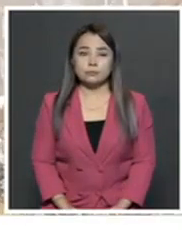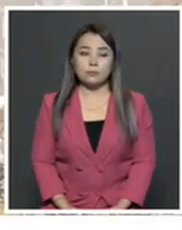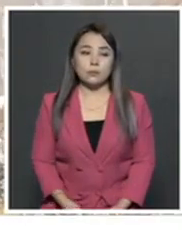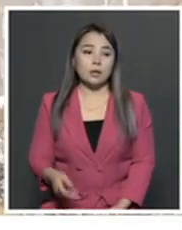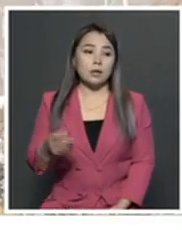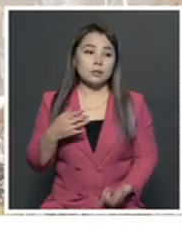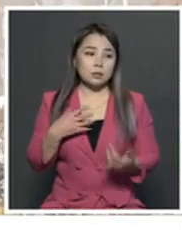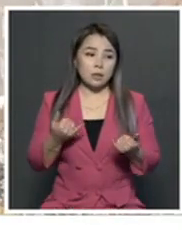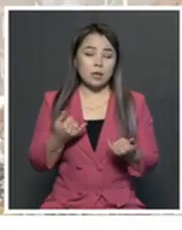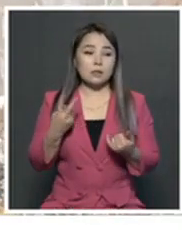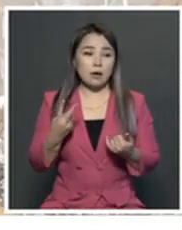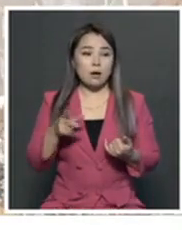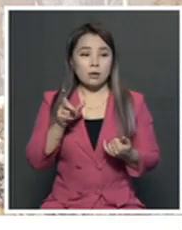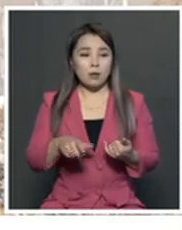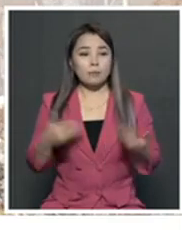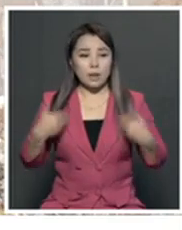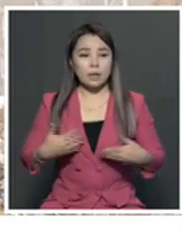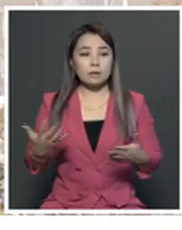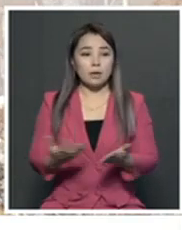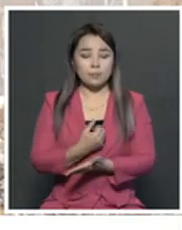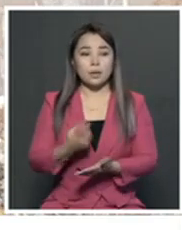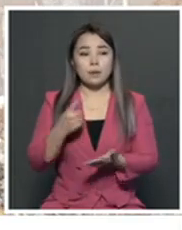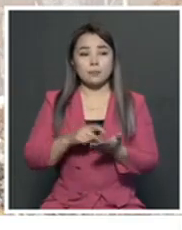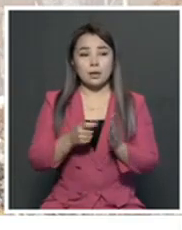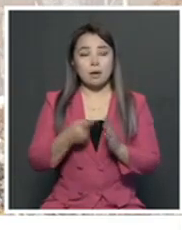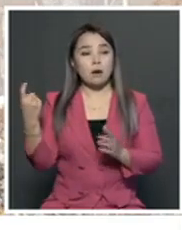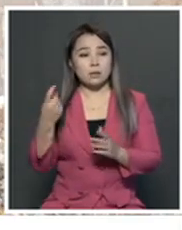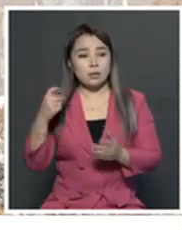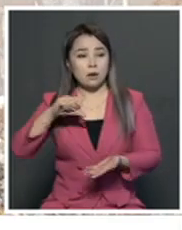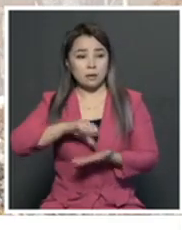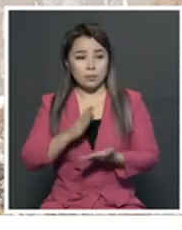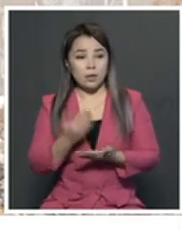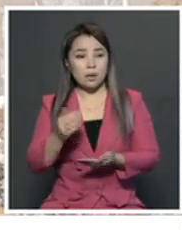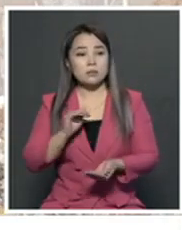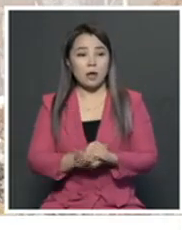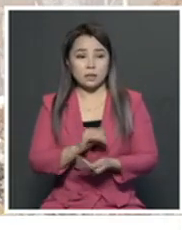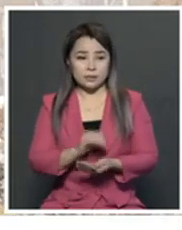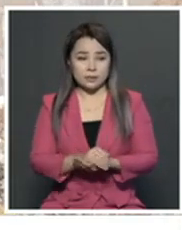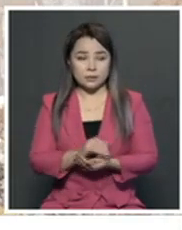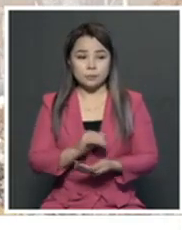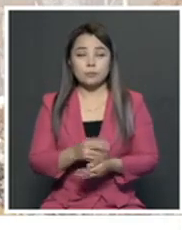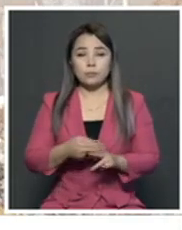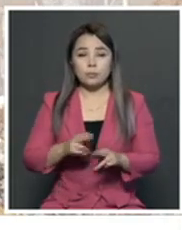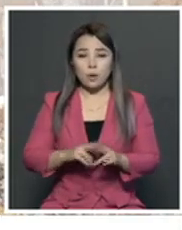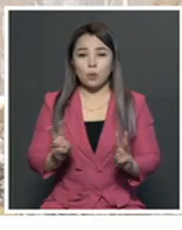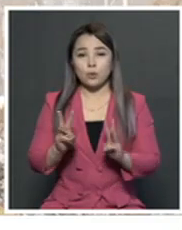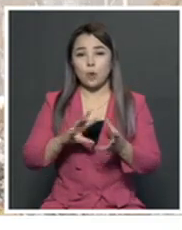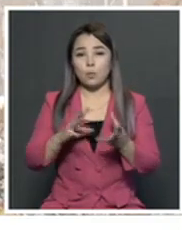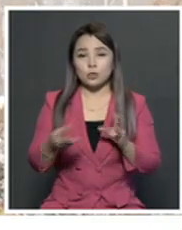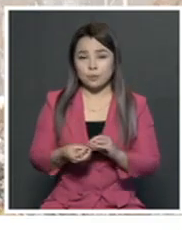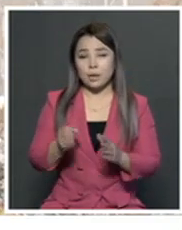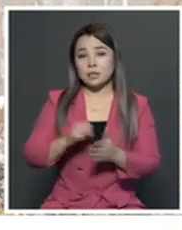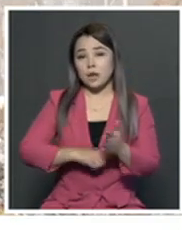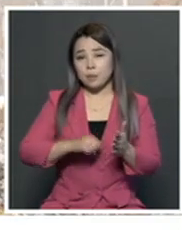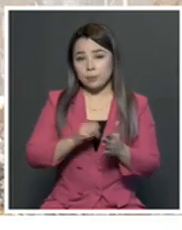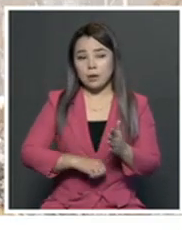Екі мәйіт табылды. Ол бірінші пәтер иесі және оның танысы. Өрттің болжам